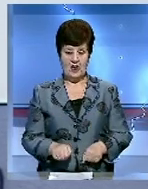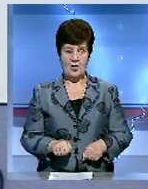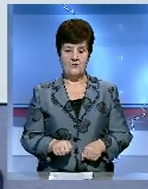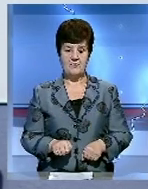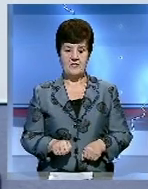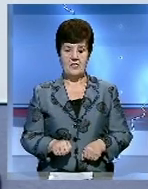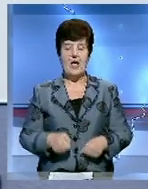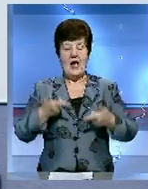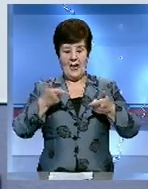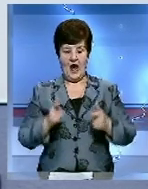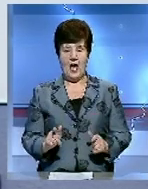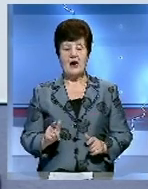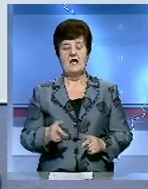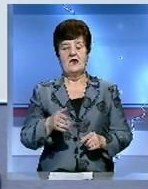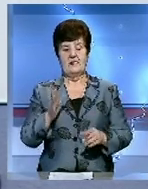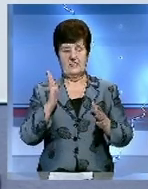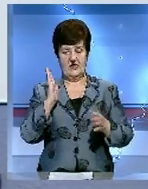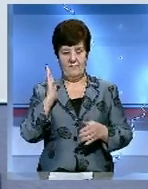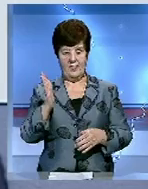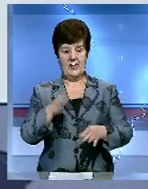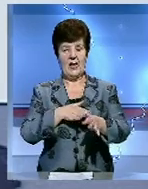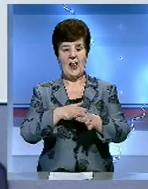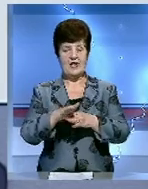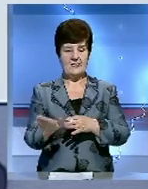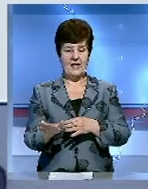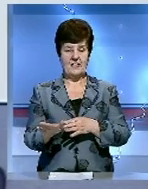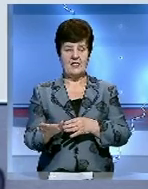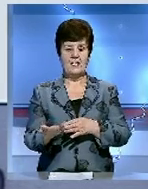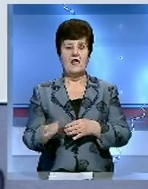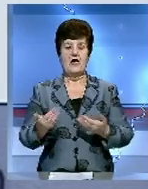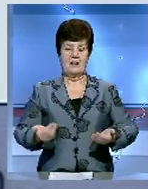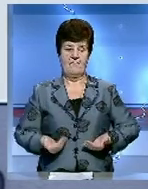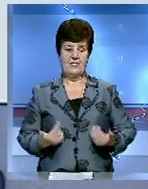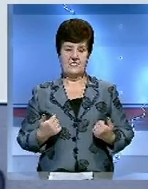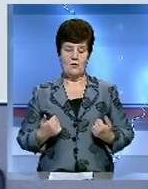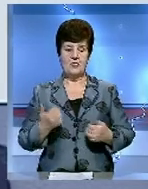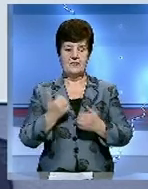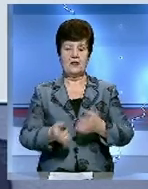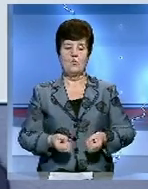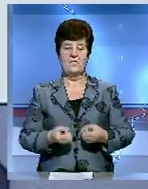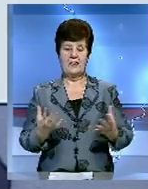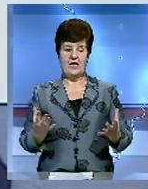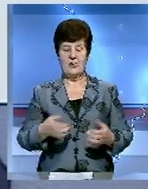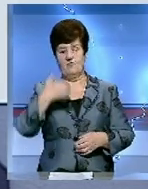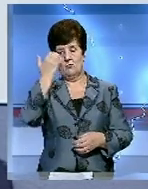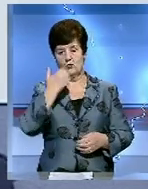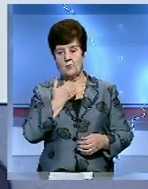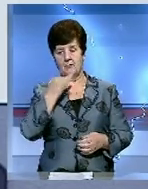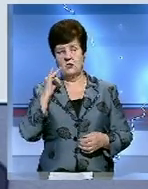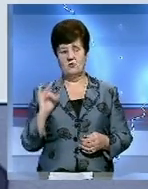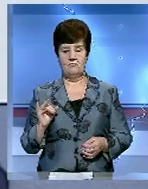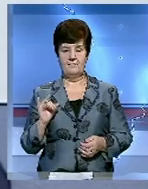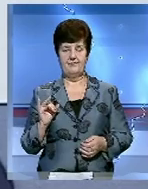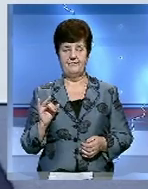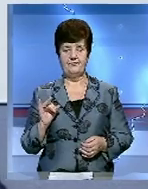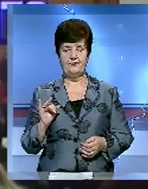real să fie realizat în viața noastră cotidiană. Vă mulțumim și